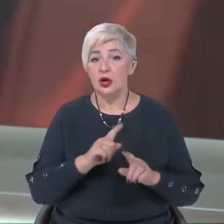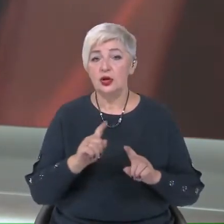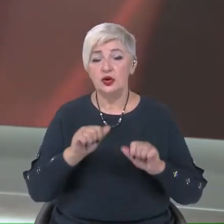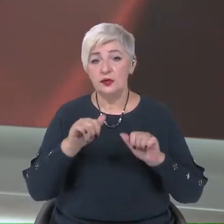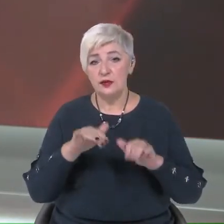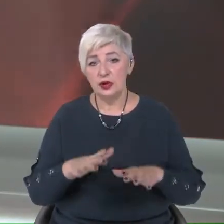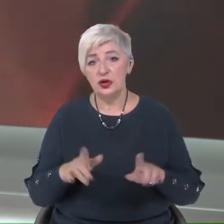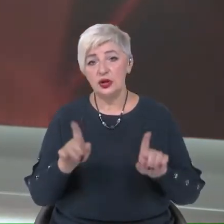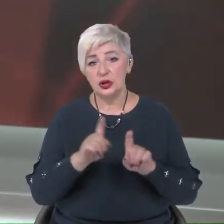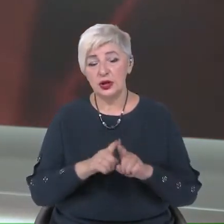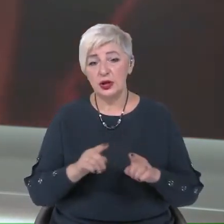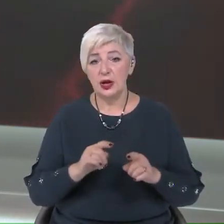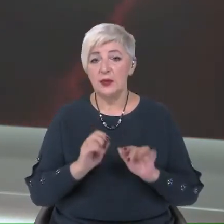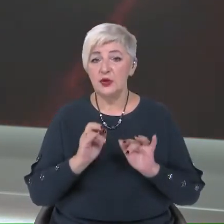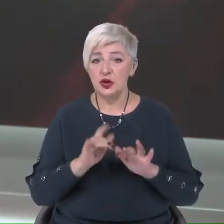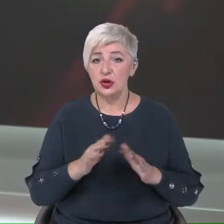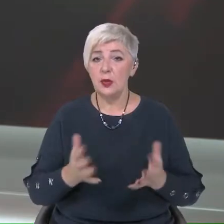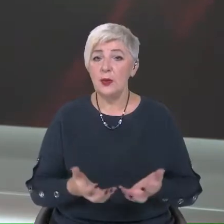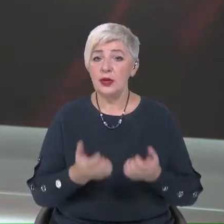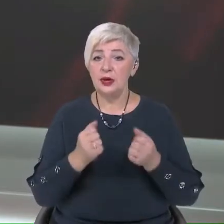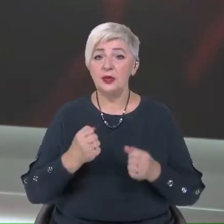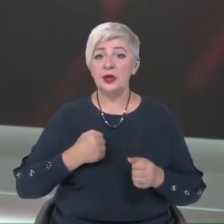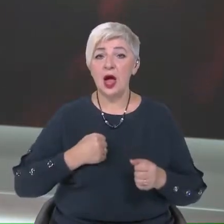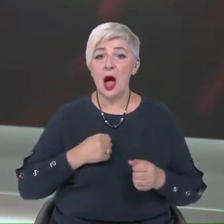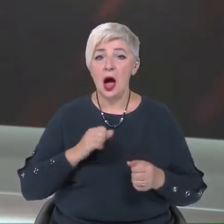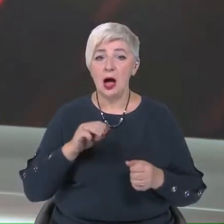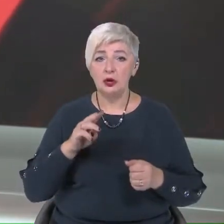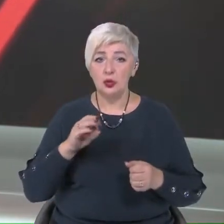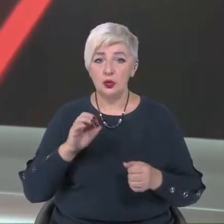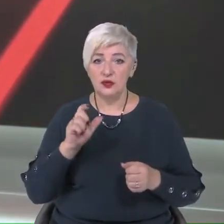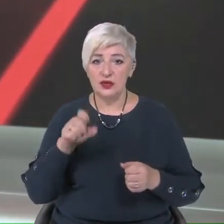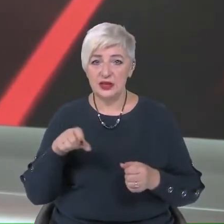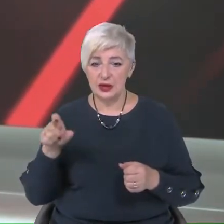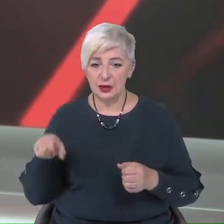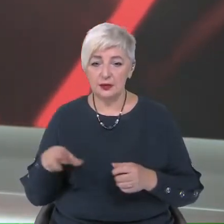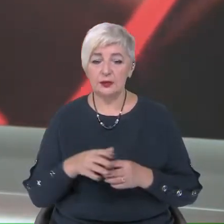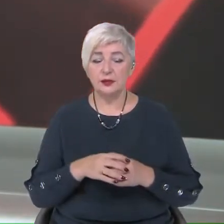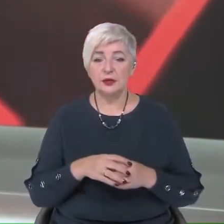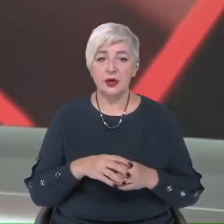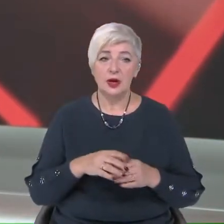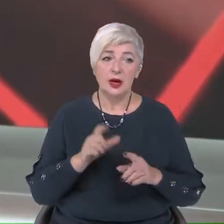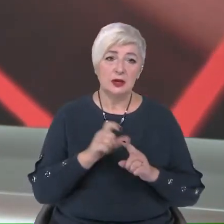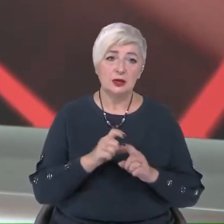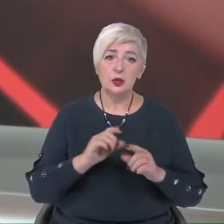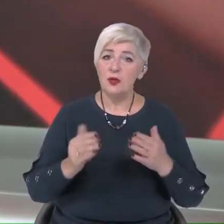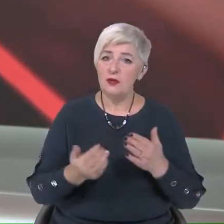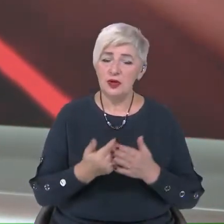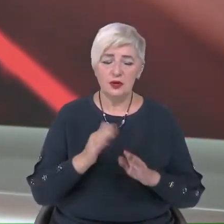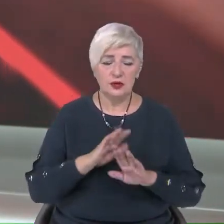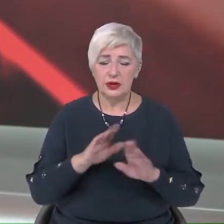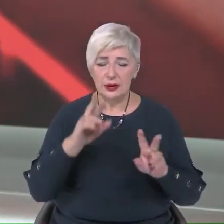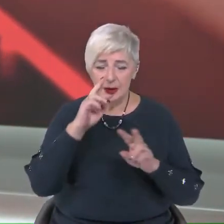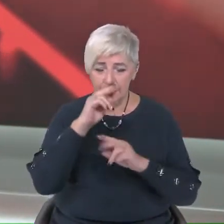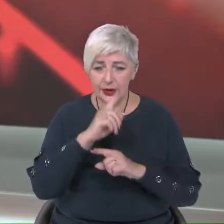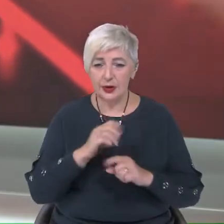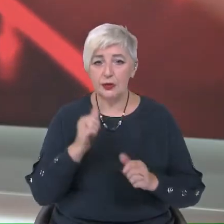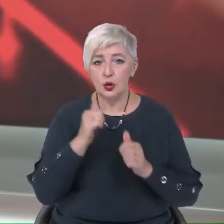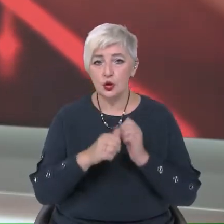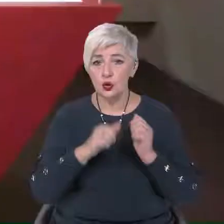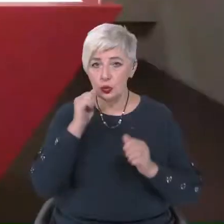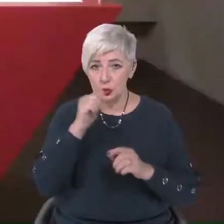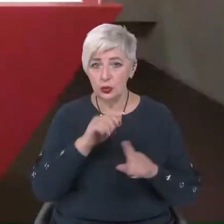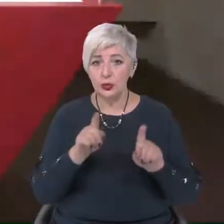чином підтримати атовців? Як? Слово «відновити» не зовсім правильно, оскільки щороку такі